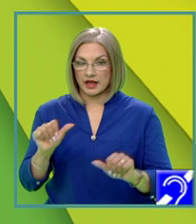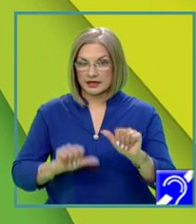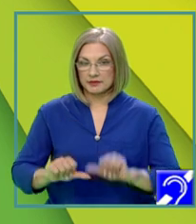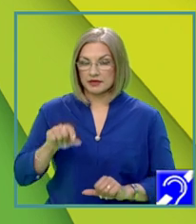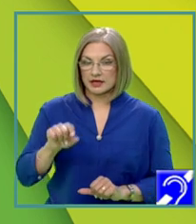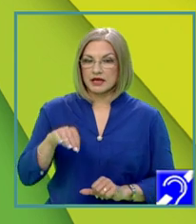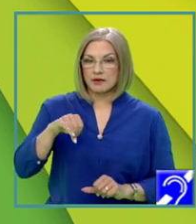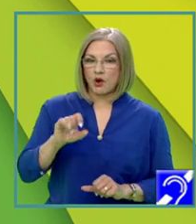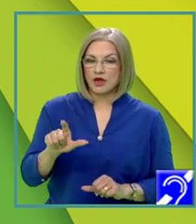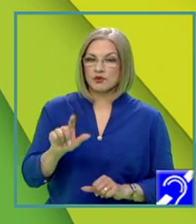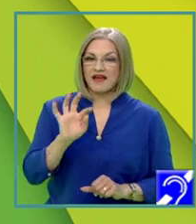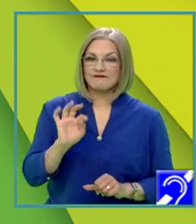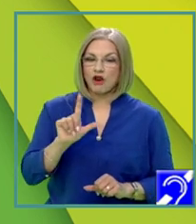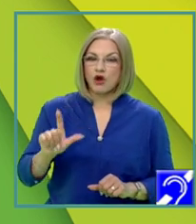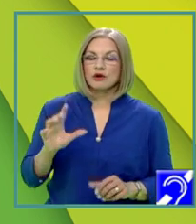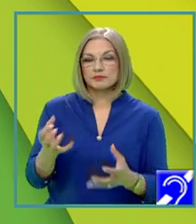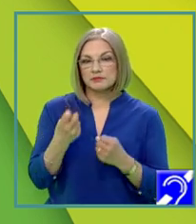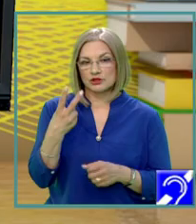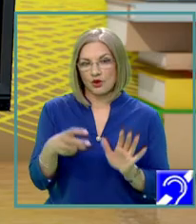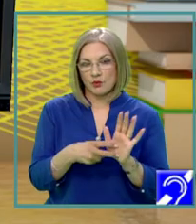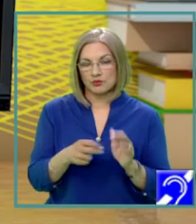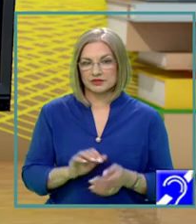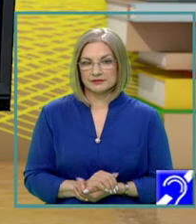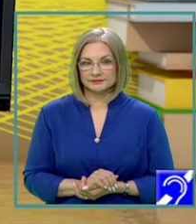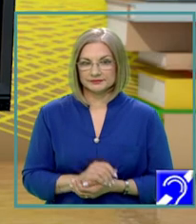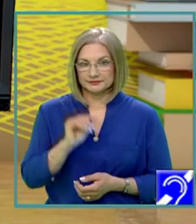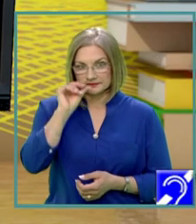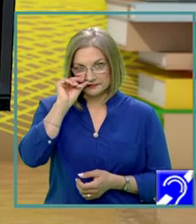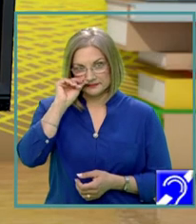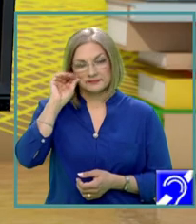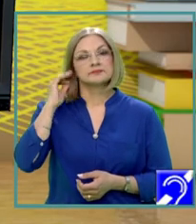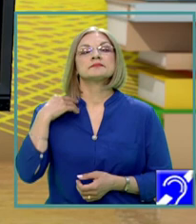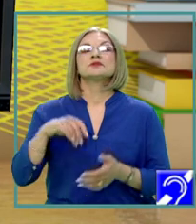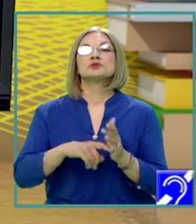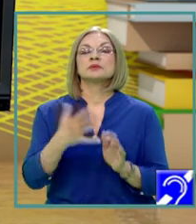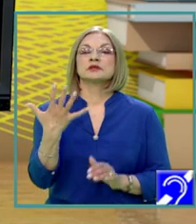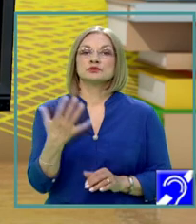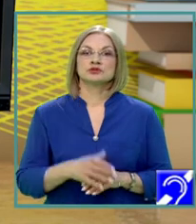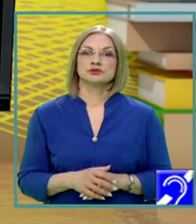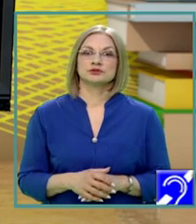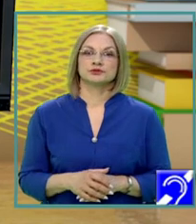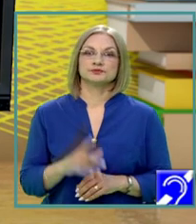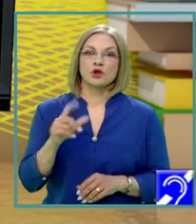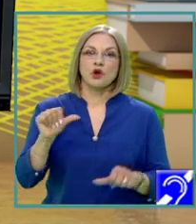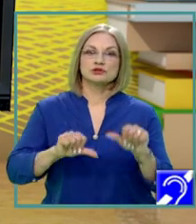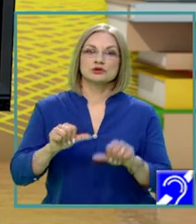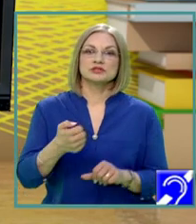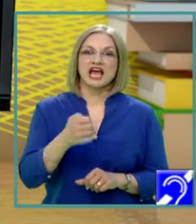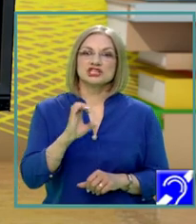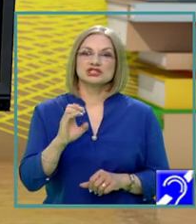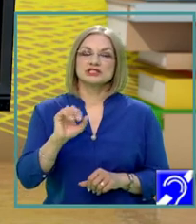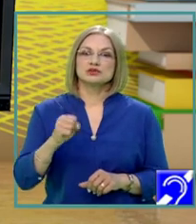molecula de flori veti primi două puncte a ajuns la subiectul cinci o soluție de acid sulfuric care raportul molar